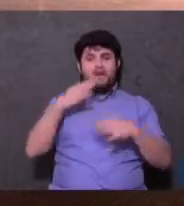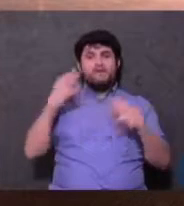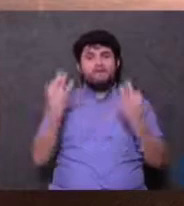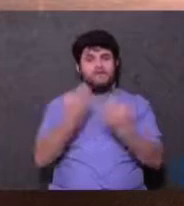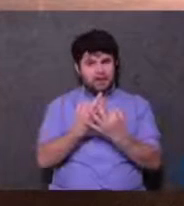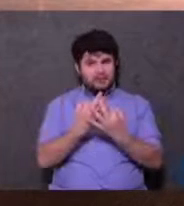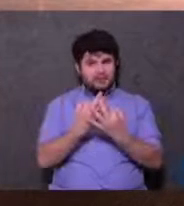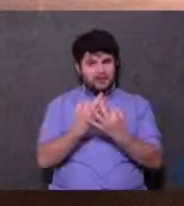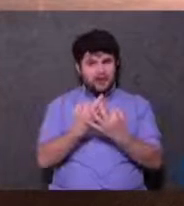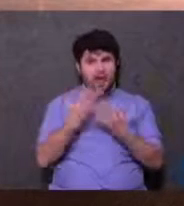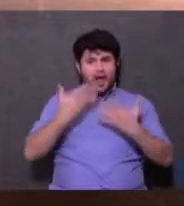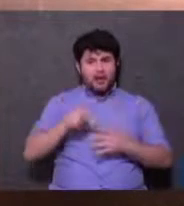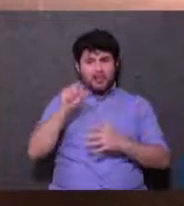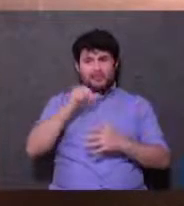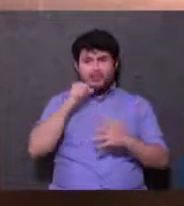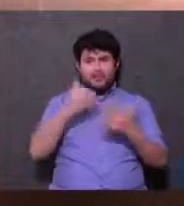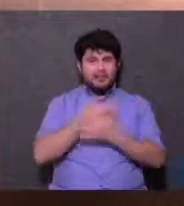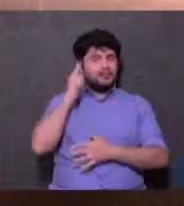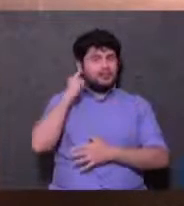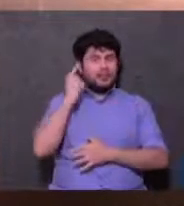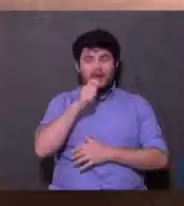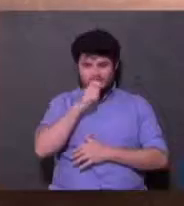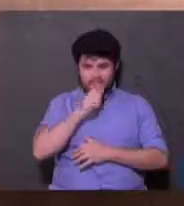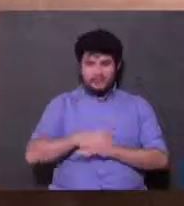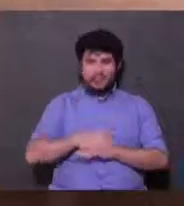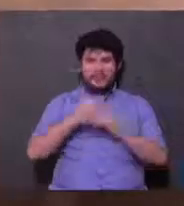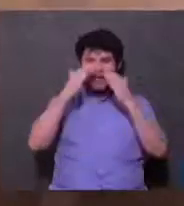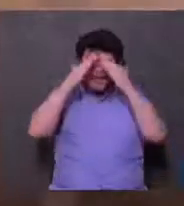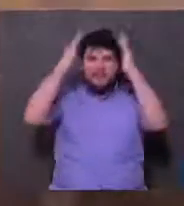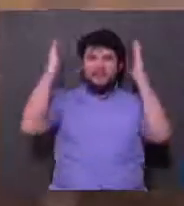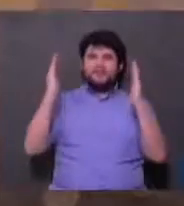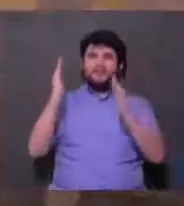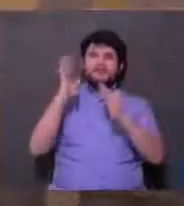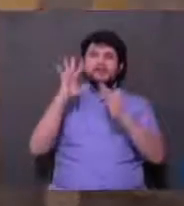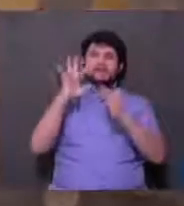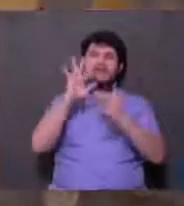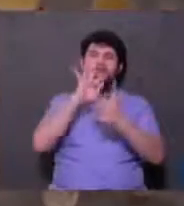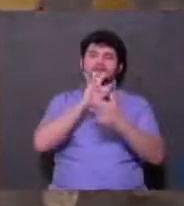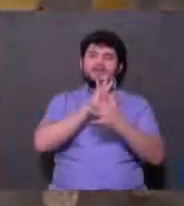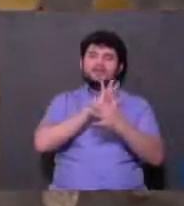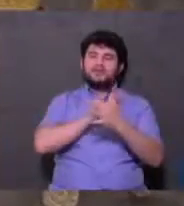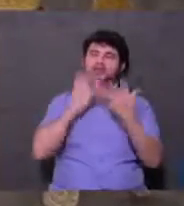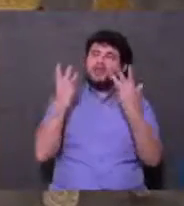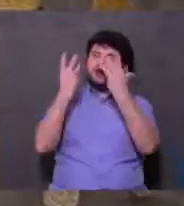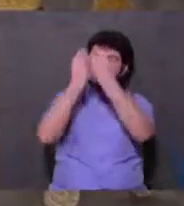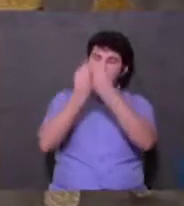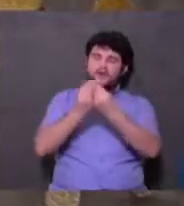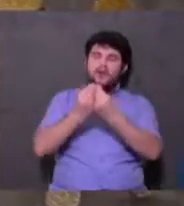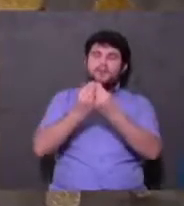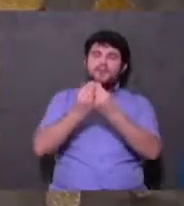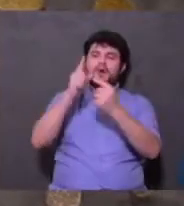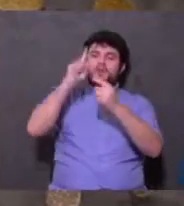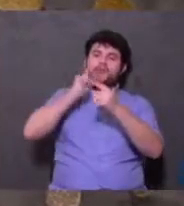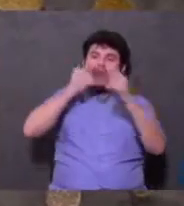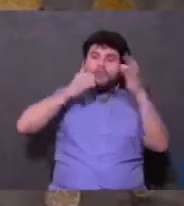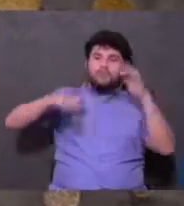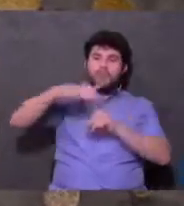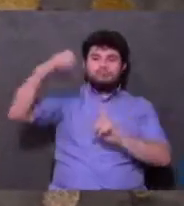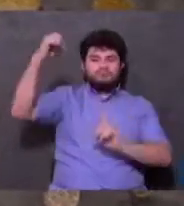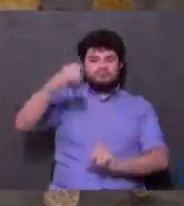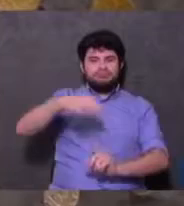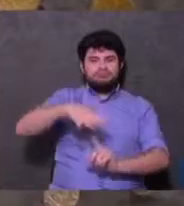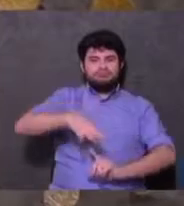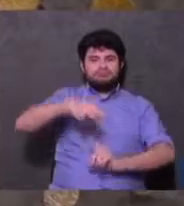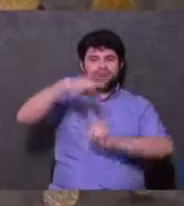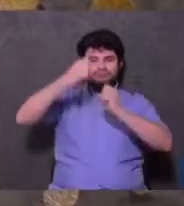Amém. Zdrowaś Maryjo, łaski pełna, Pan z Tobą, błogosławionaś Ty między niewiastami i